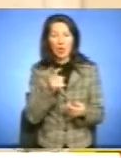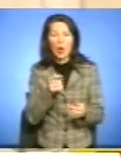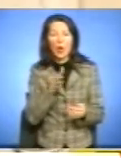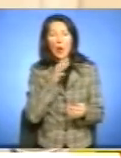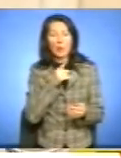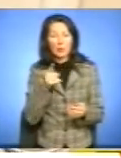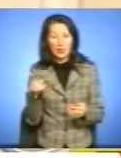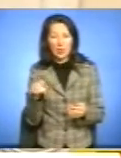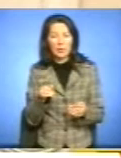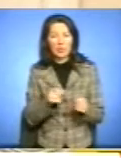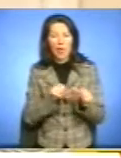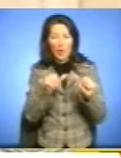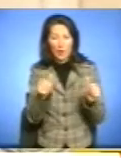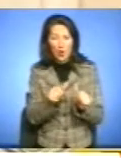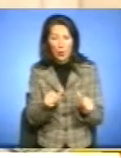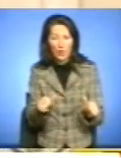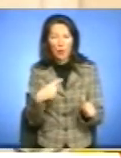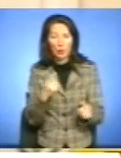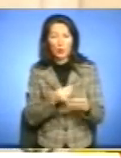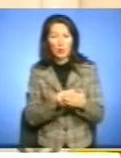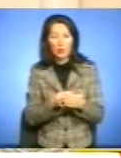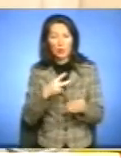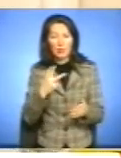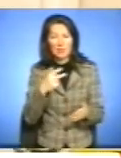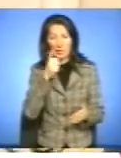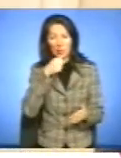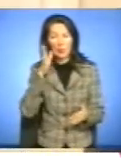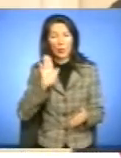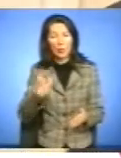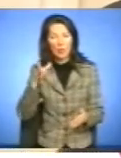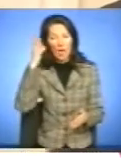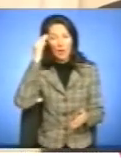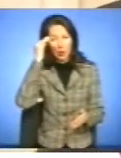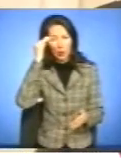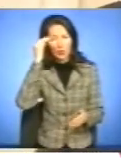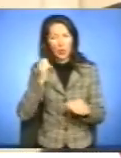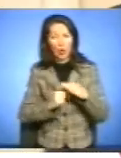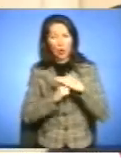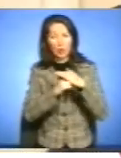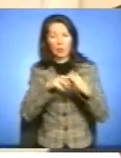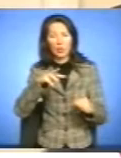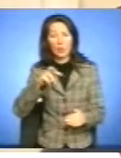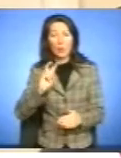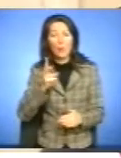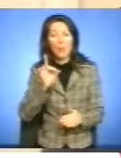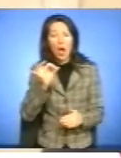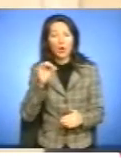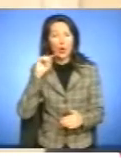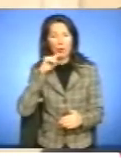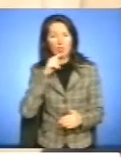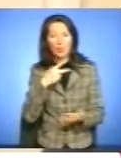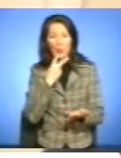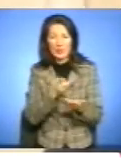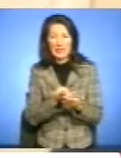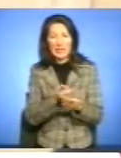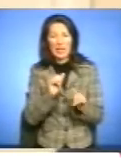формування обласного бюджету на 2013 рік були враховані основні макроекономічні показники як розвитку